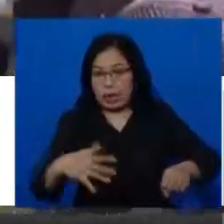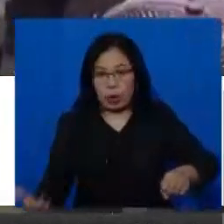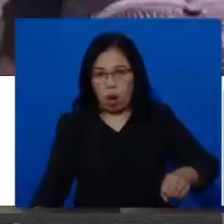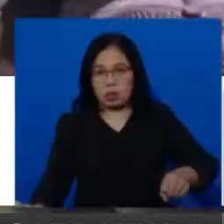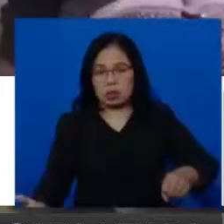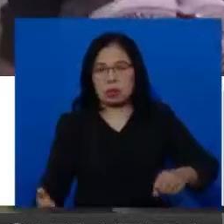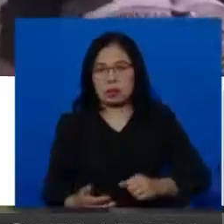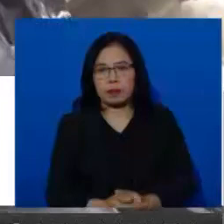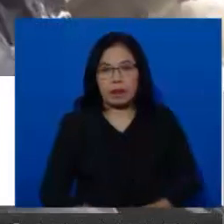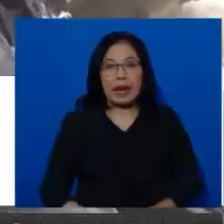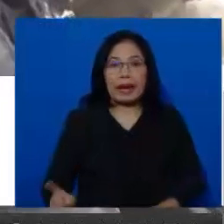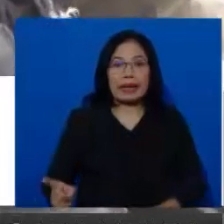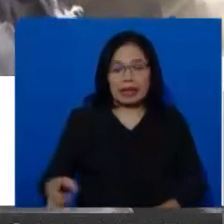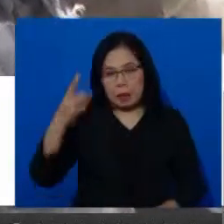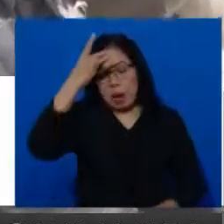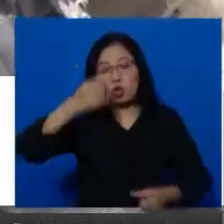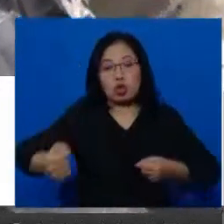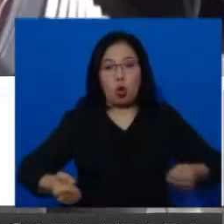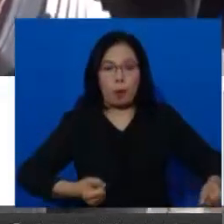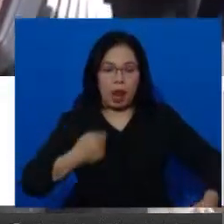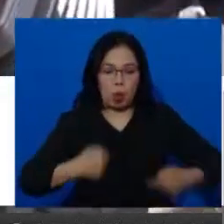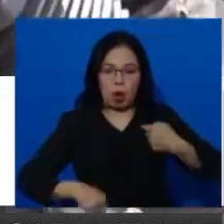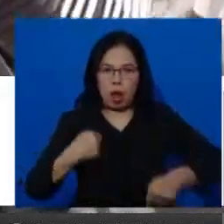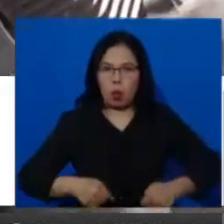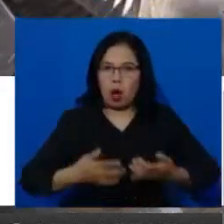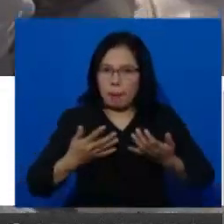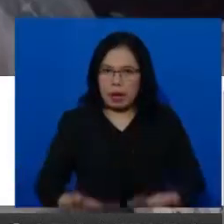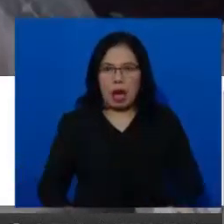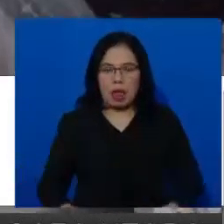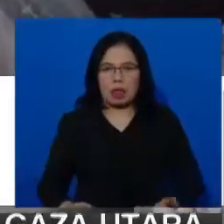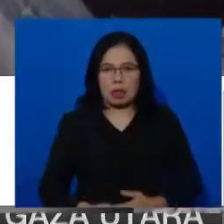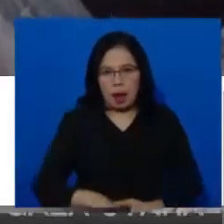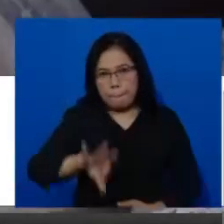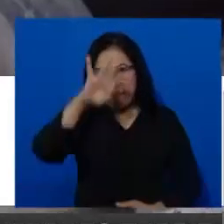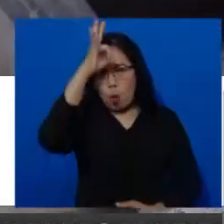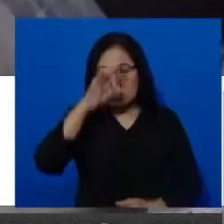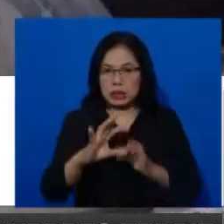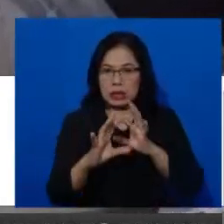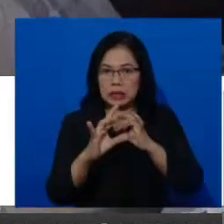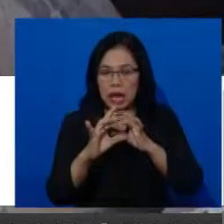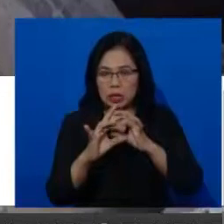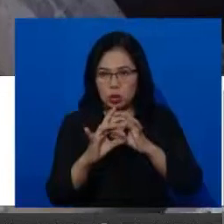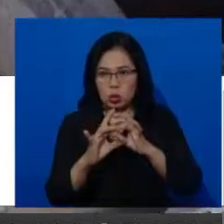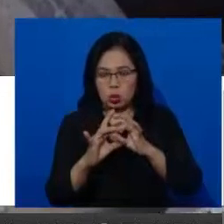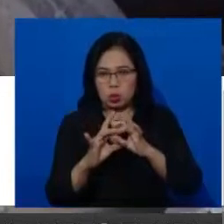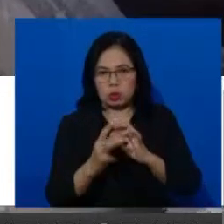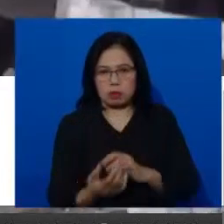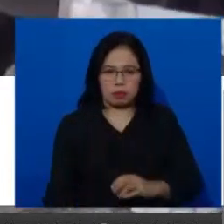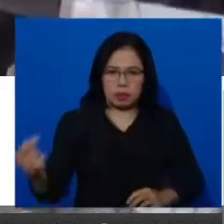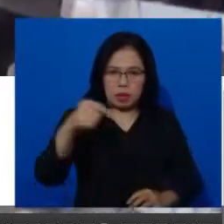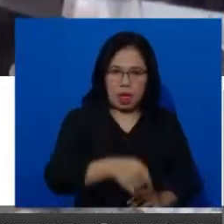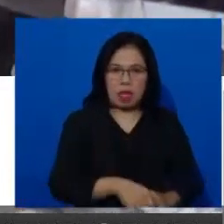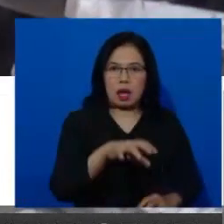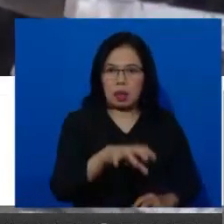Sementara kernet dan sopir mengalami luka berat. Menurut Kanit Lakalantas Polres Cianjur, Ibtu Hadi Kurniawan, 4 kendaraan terlibat dalam kecelakaan lalu